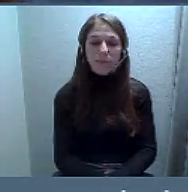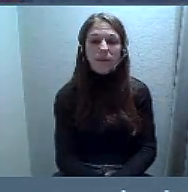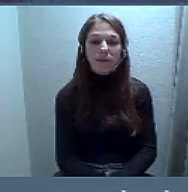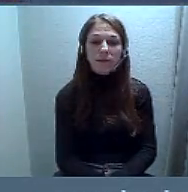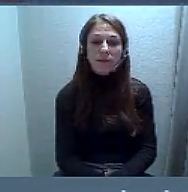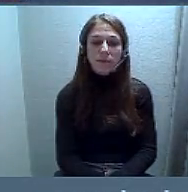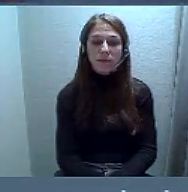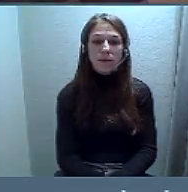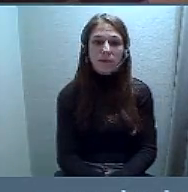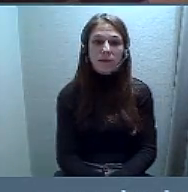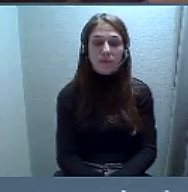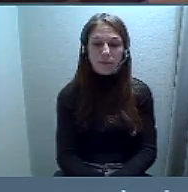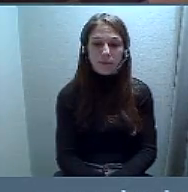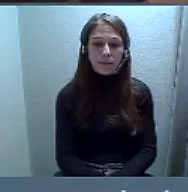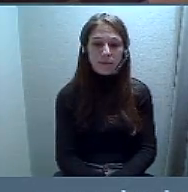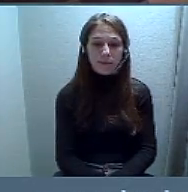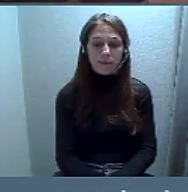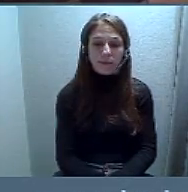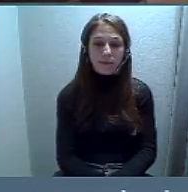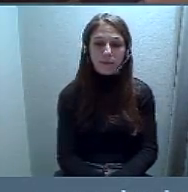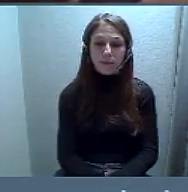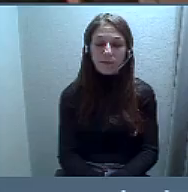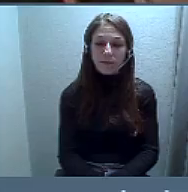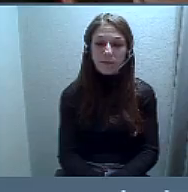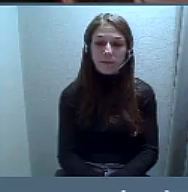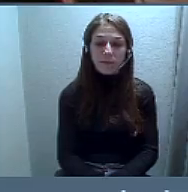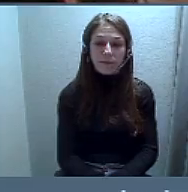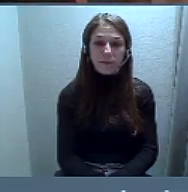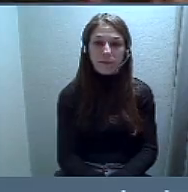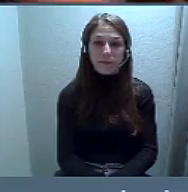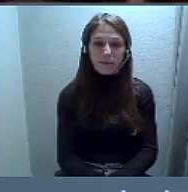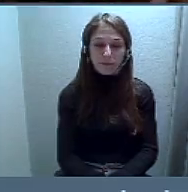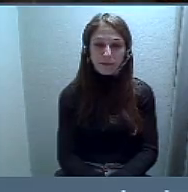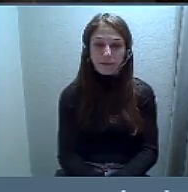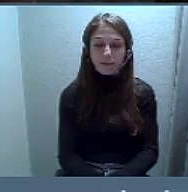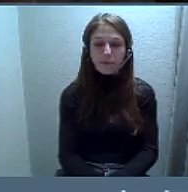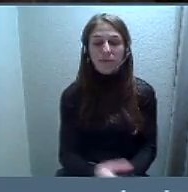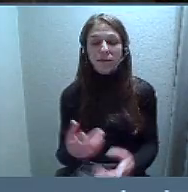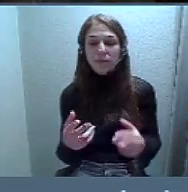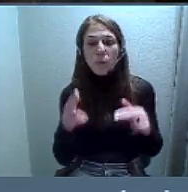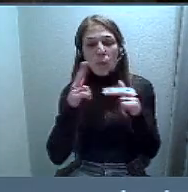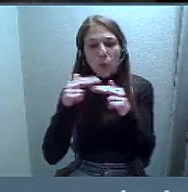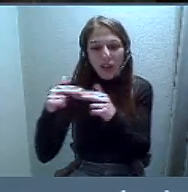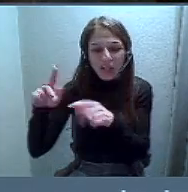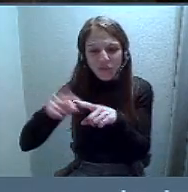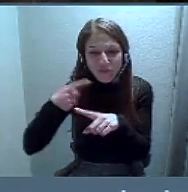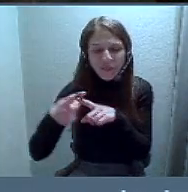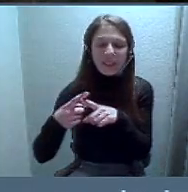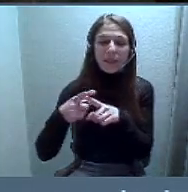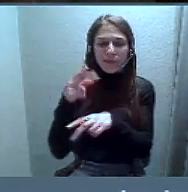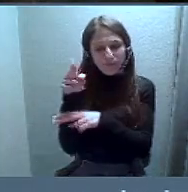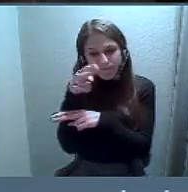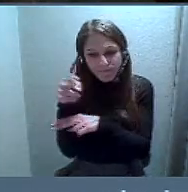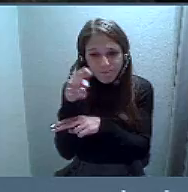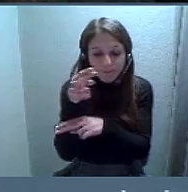Et ce qui a été assez important pour nous pendant la fabrication du film, pendant le tournage, pendant l'écriture, il y a écrit sur le